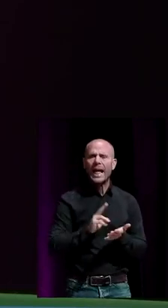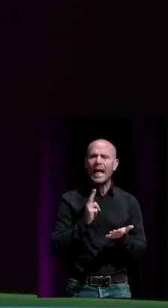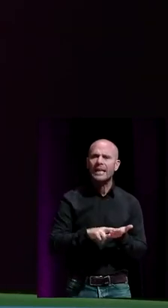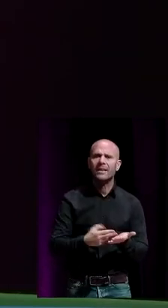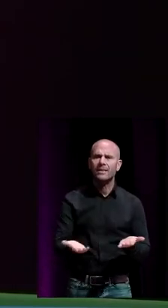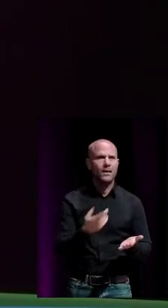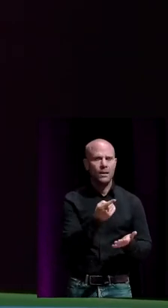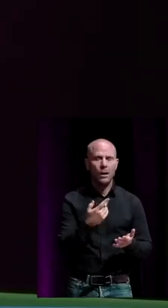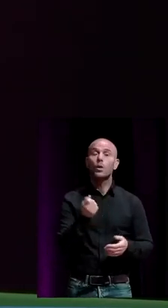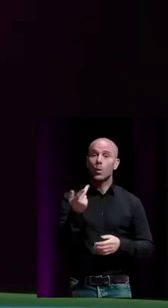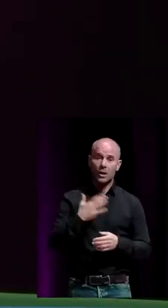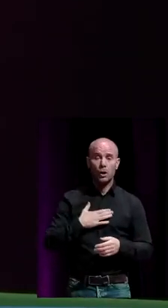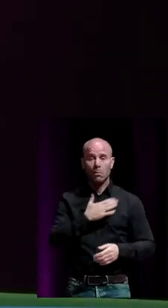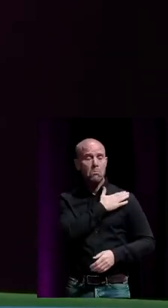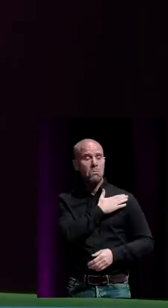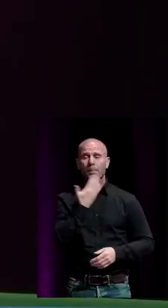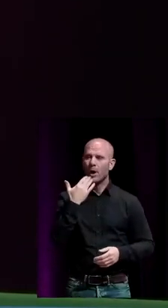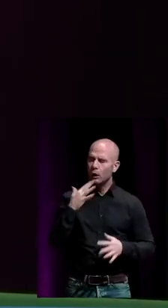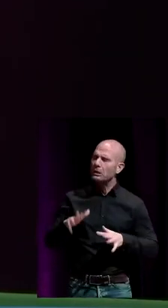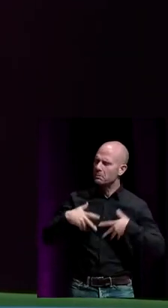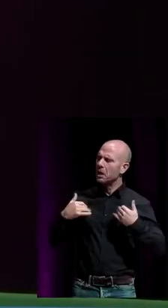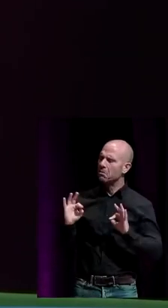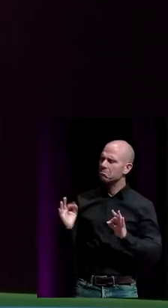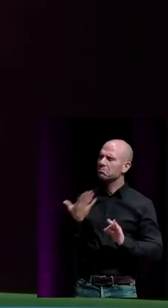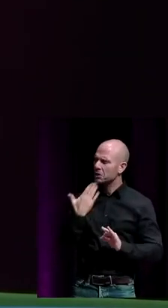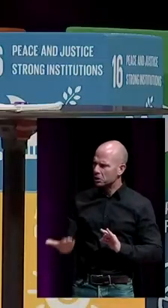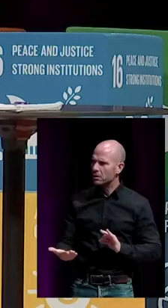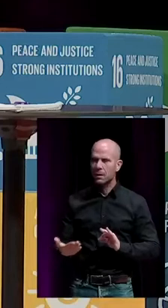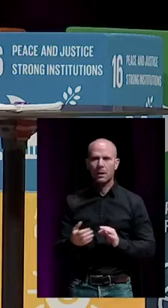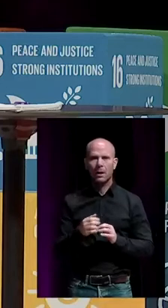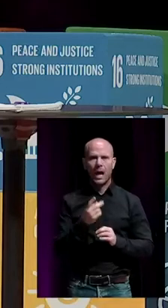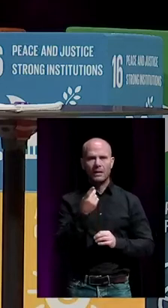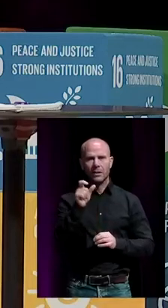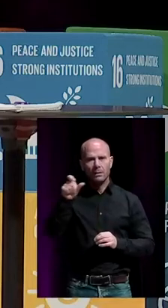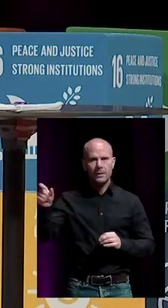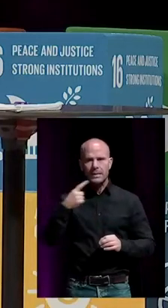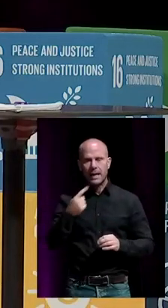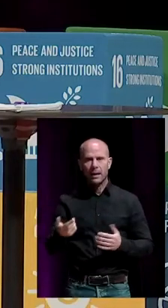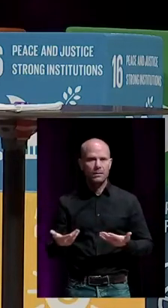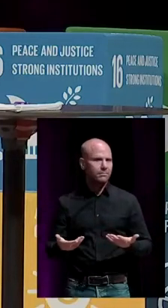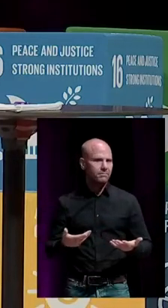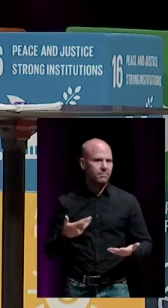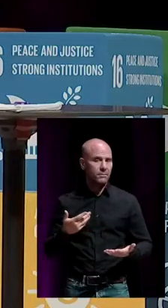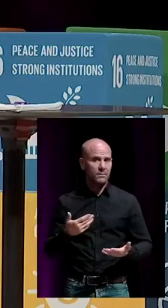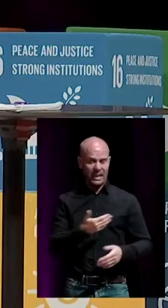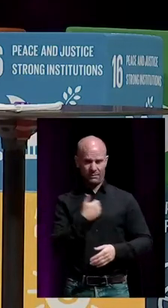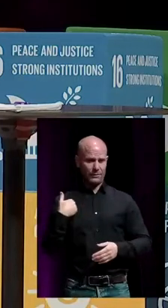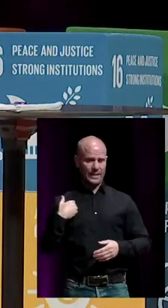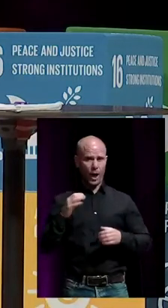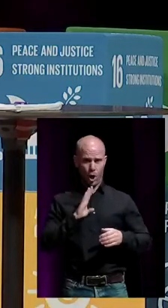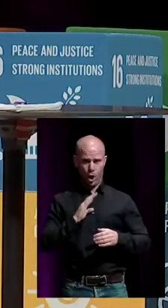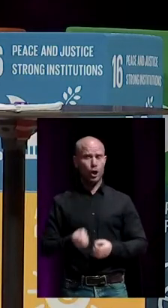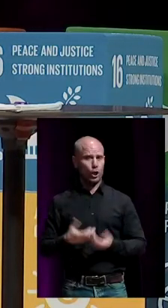axeln och säger att vårt engagemang är inspirerande. Andra säger att det är vi som ska komma med